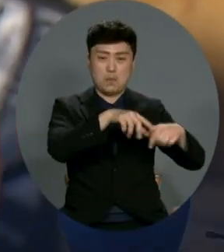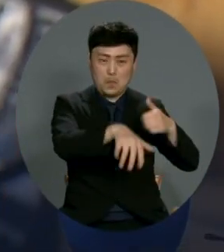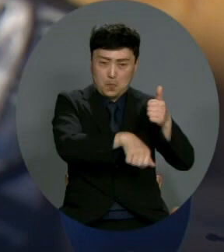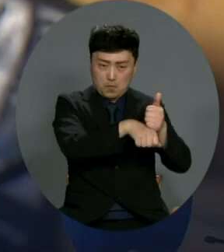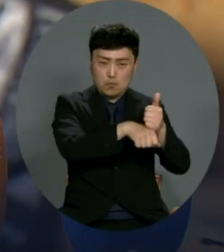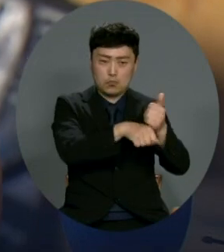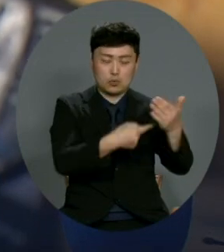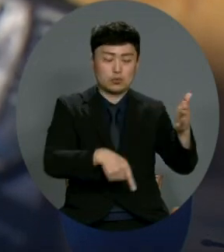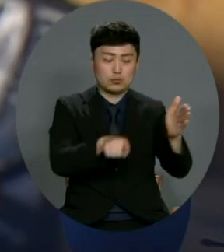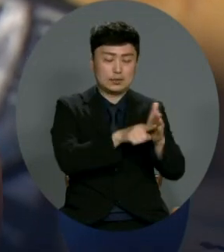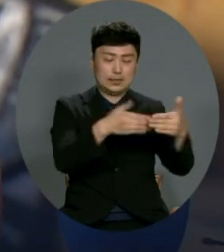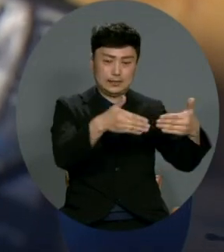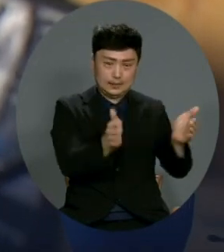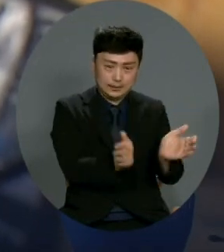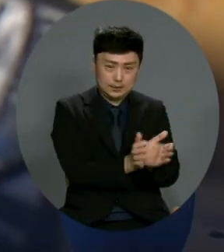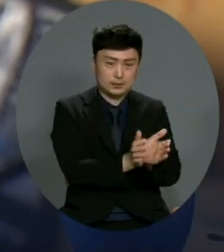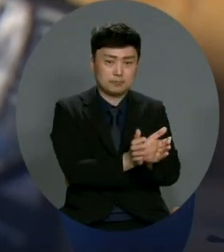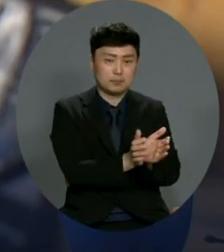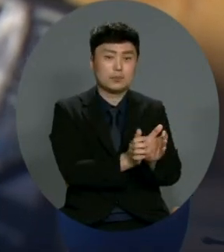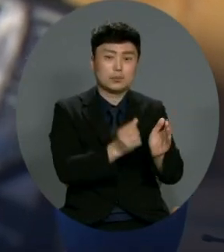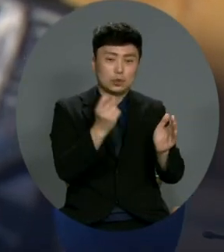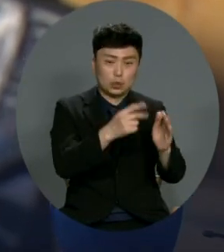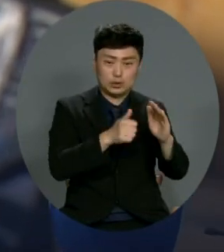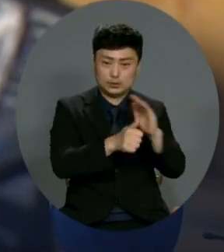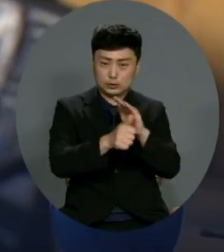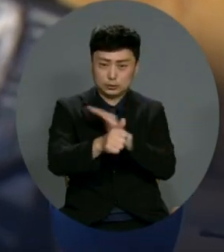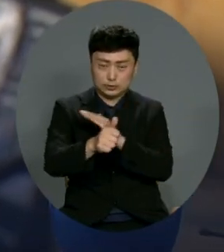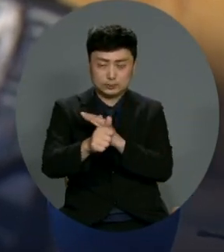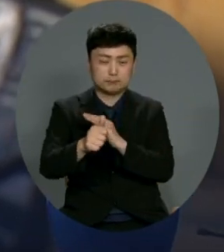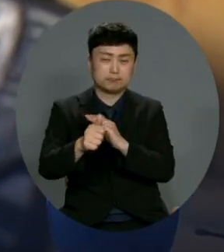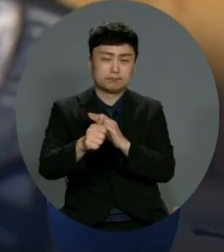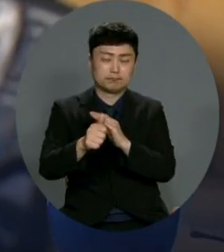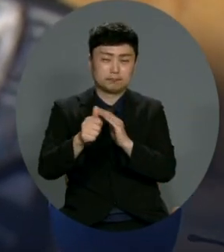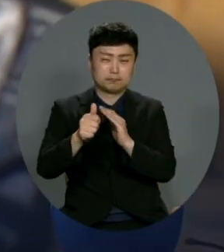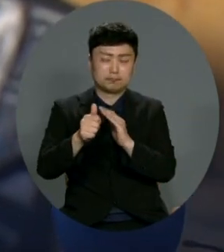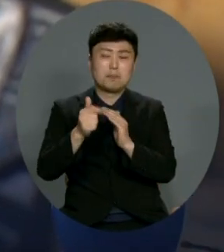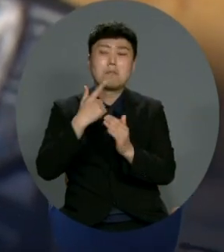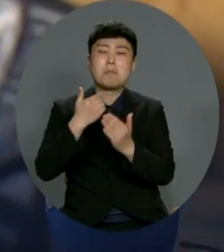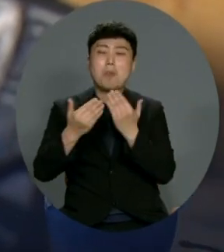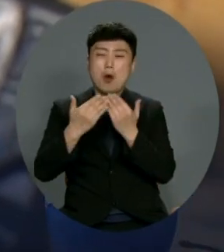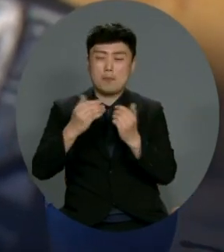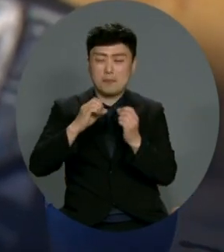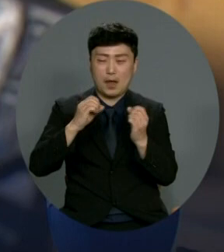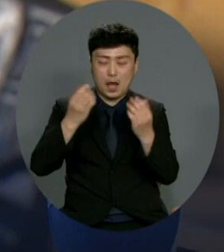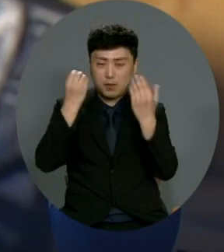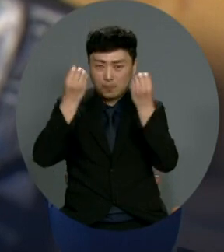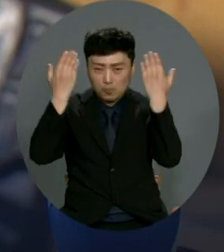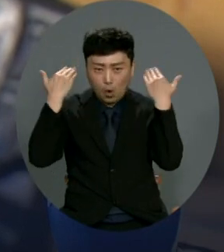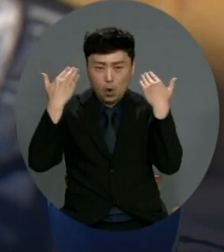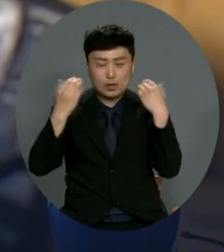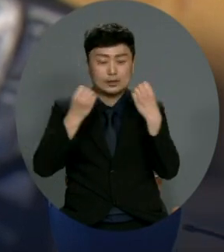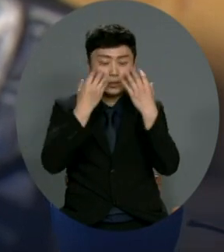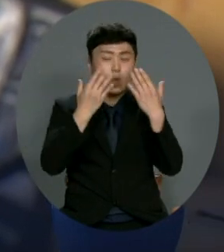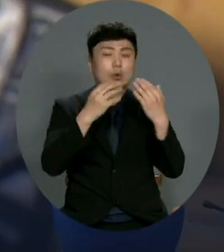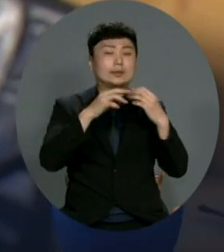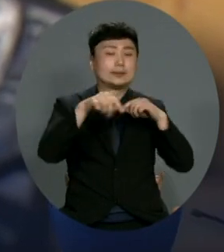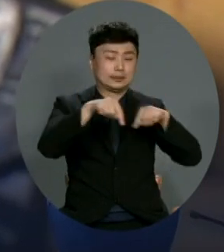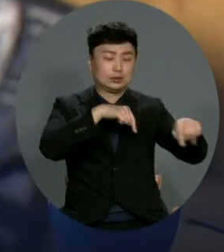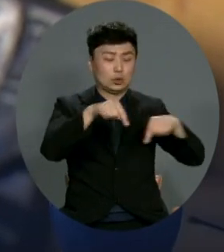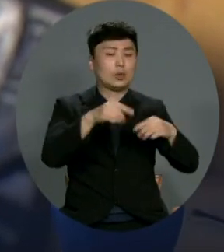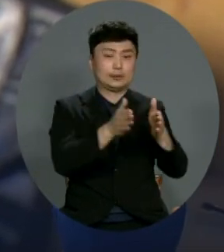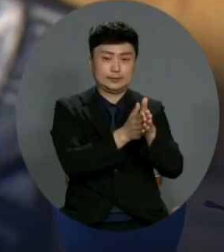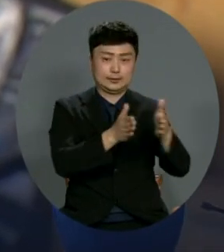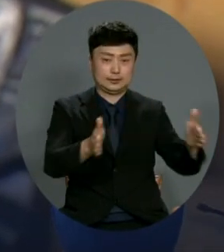팀만 생각하고 뭐 선수 때 제가 가졌던 영광은 다 선수 때 다 잊었습니다. 이제 새로 지도자로 시작한